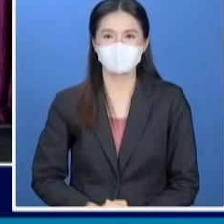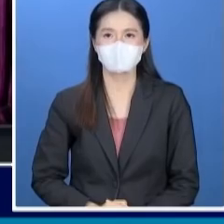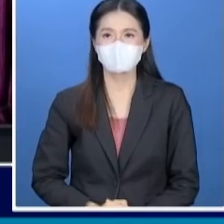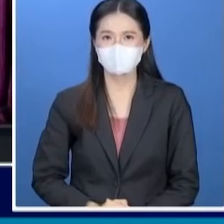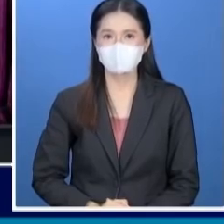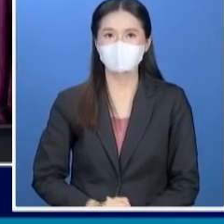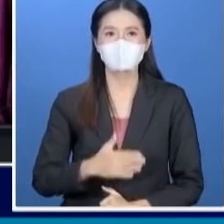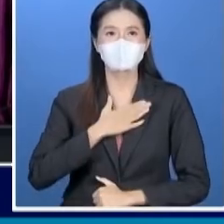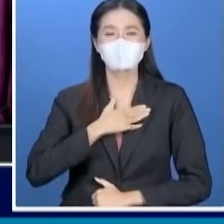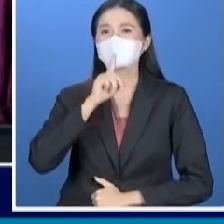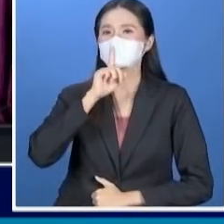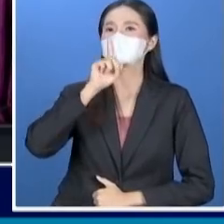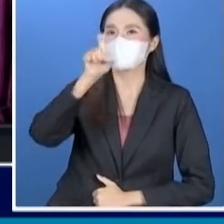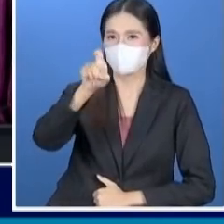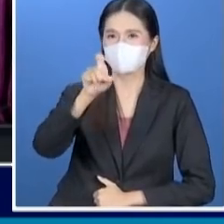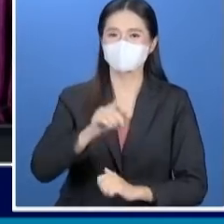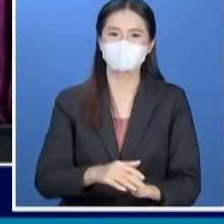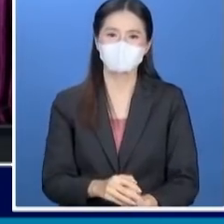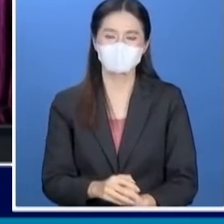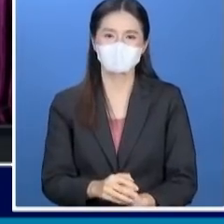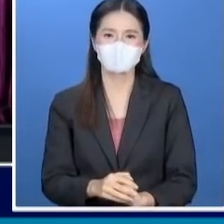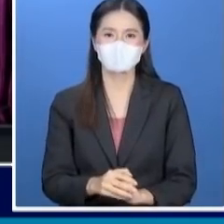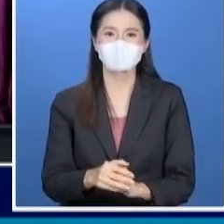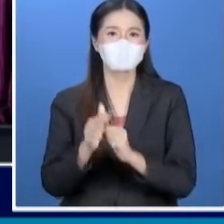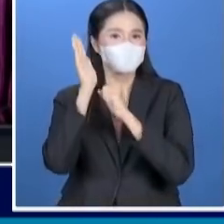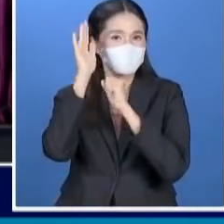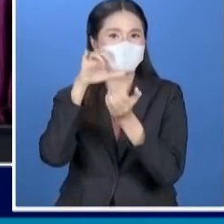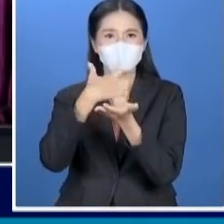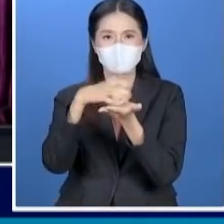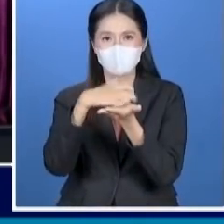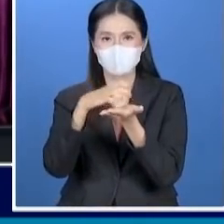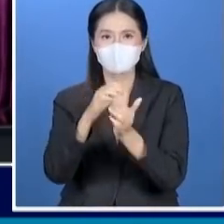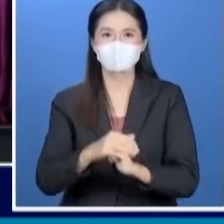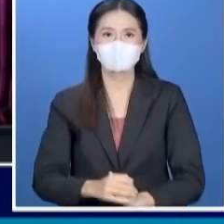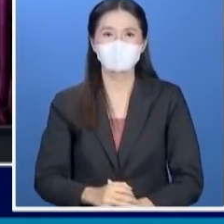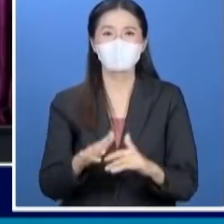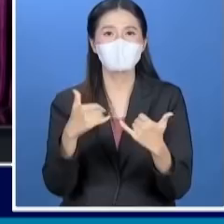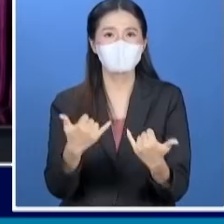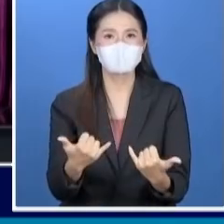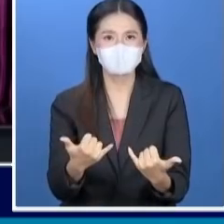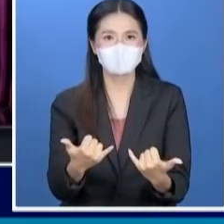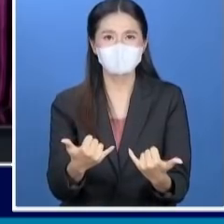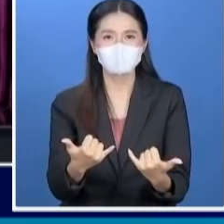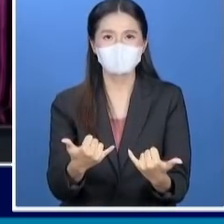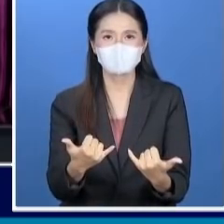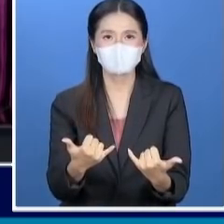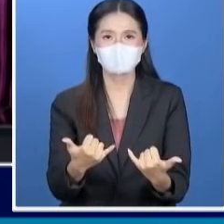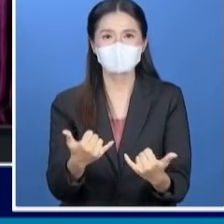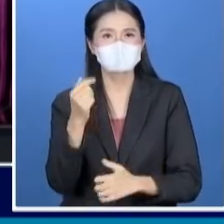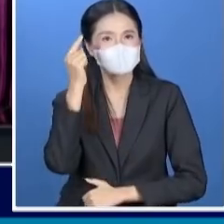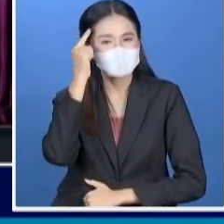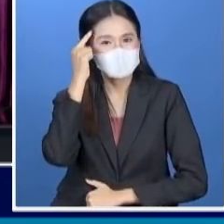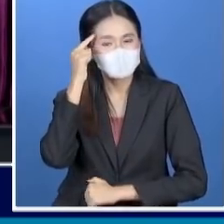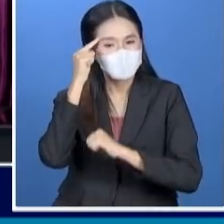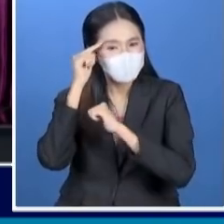ท่านครับขออนุญาตสอบถามว่าการแถลงวันนี้เนี่ยทางท่านคาดห